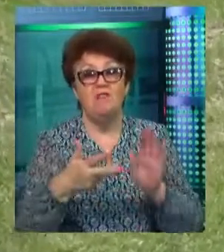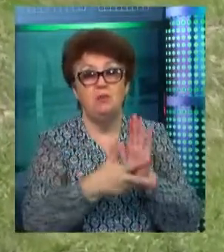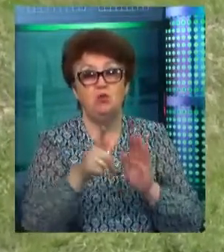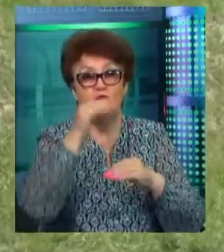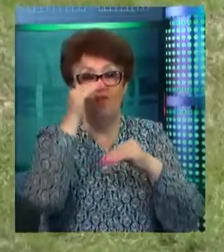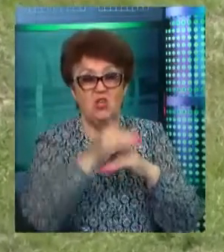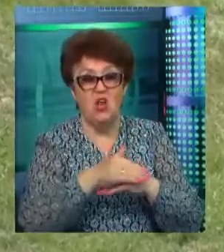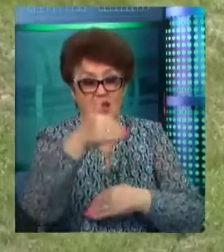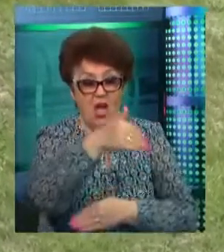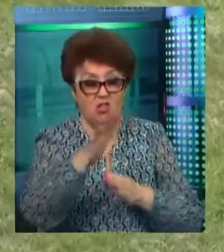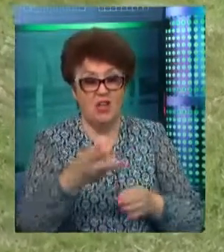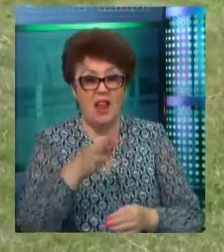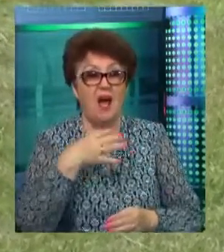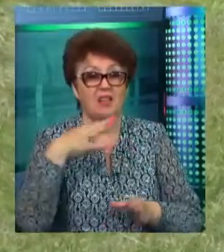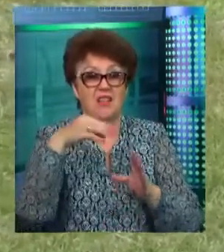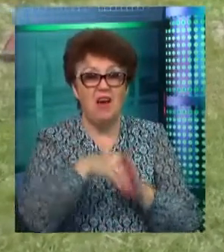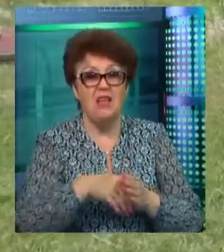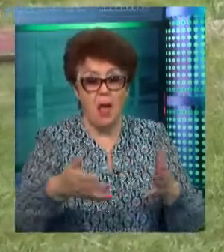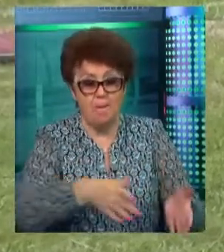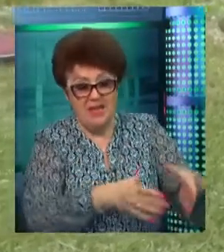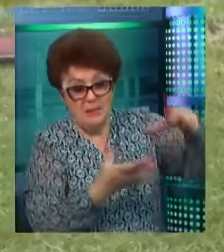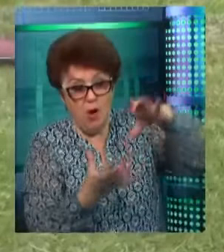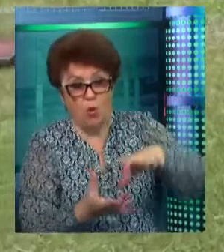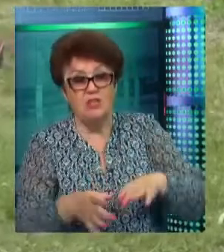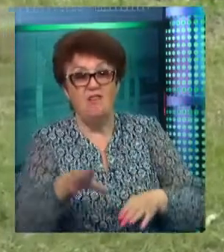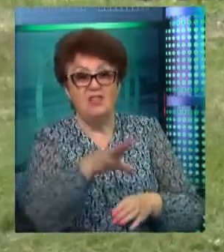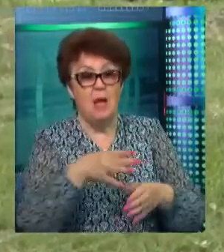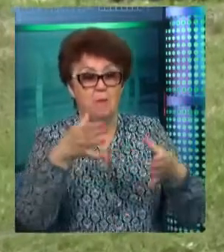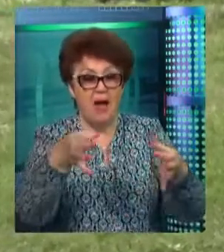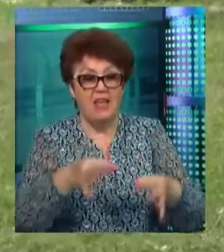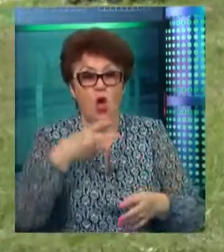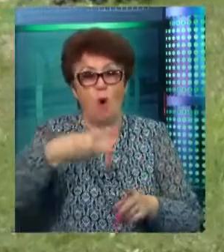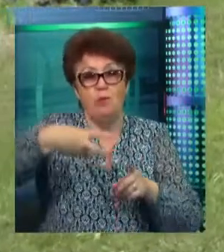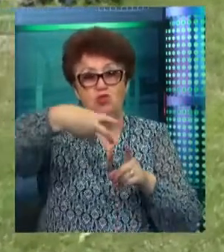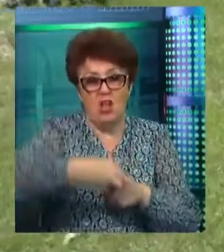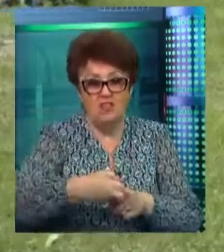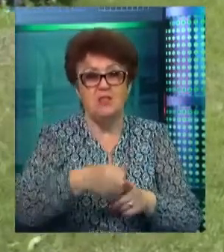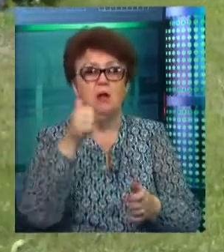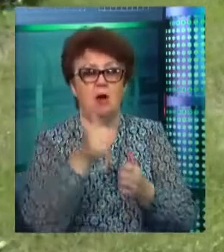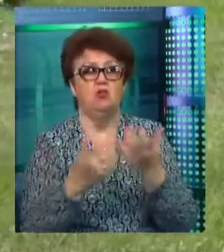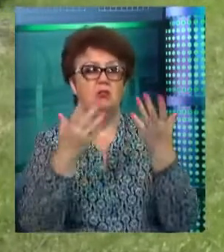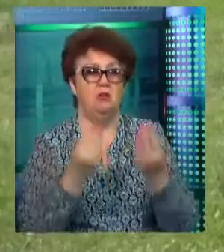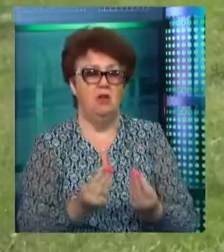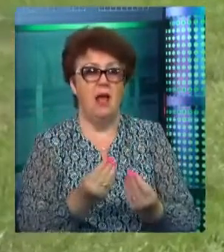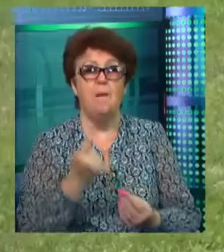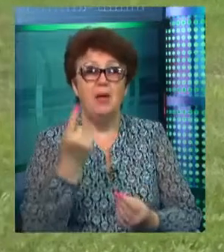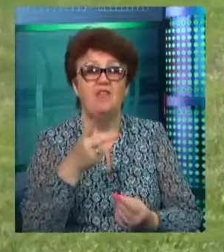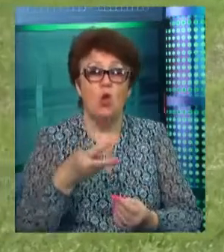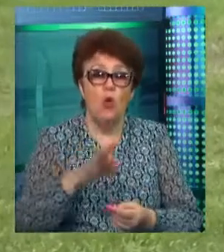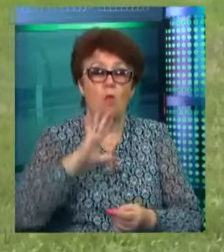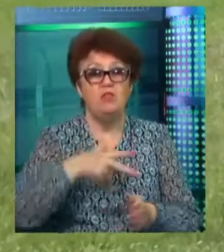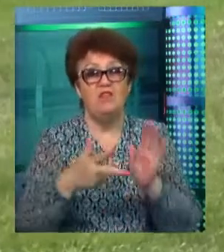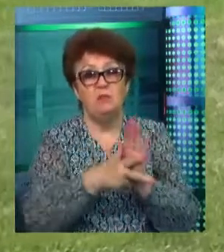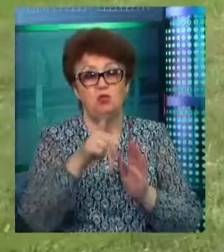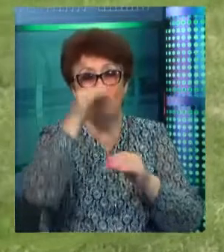содержимое ящиков для голосования пересыпается всей в пакет и опечатывается и так каждый день и уже 1 июля после восьми часов